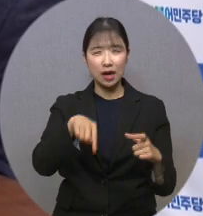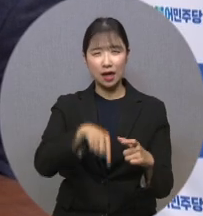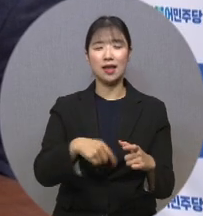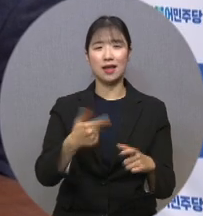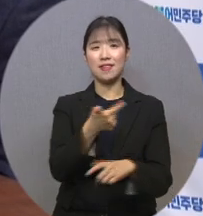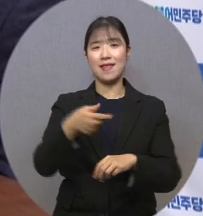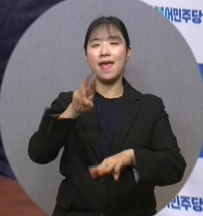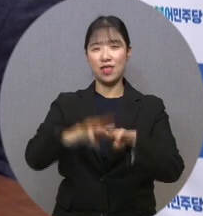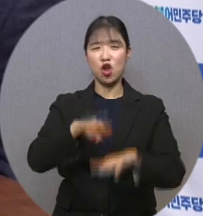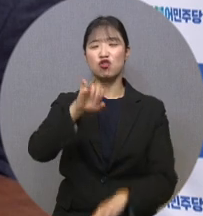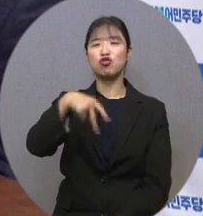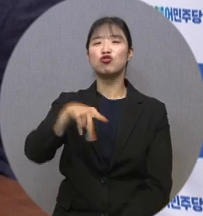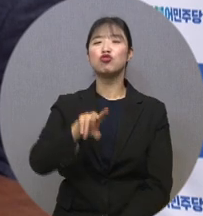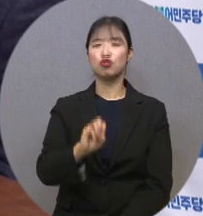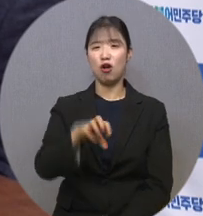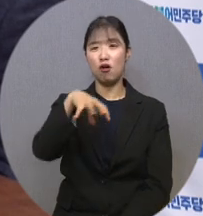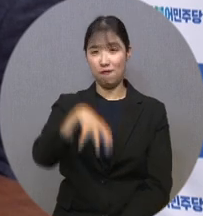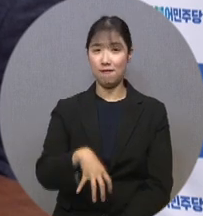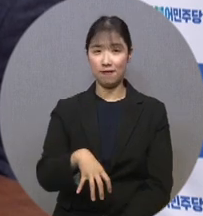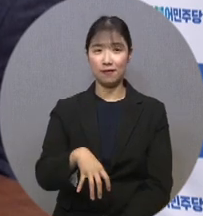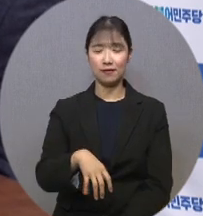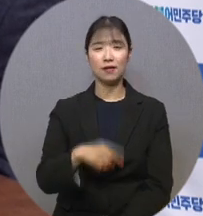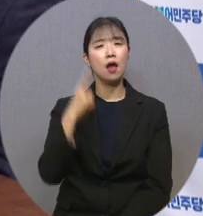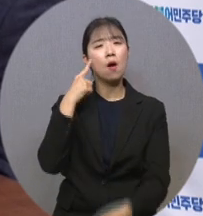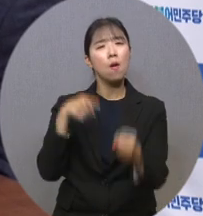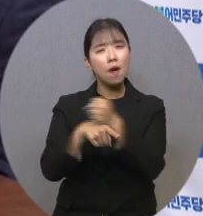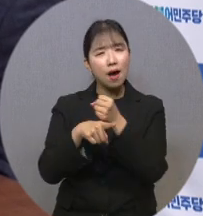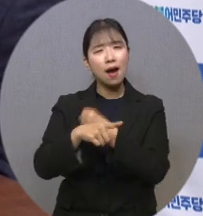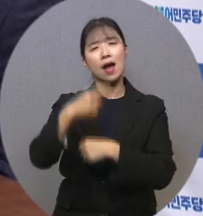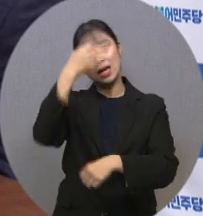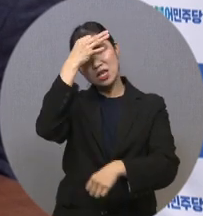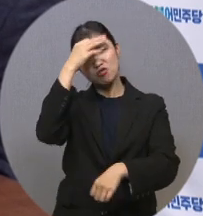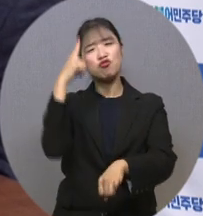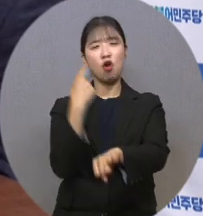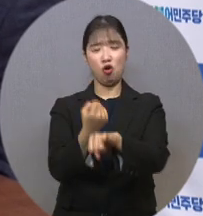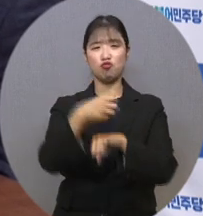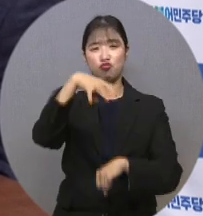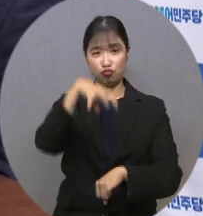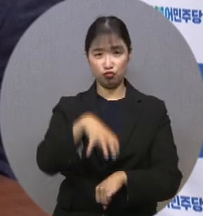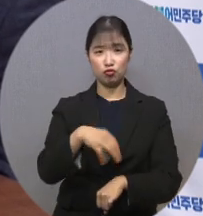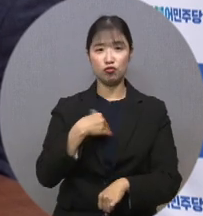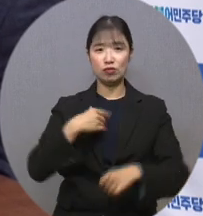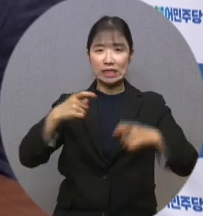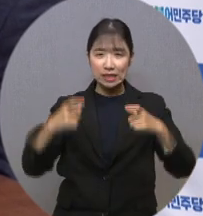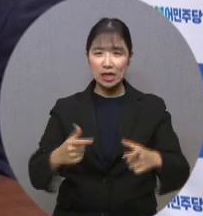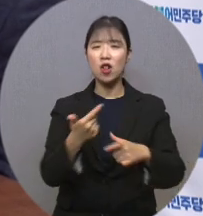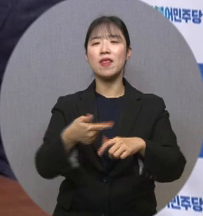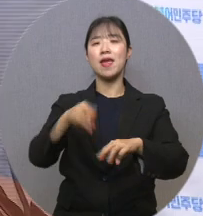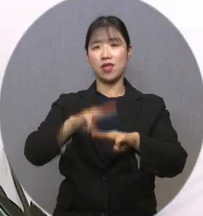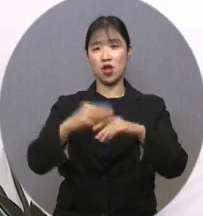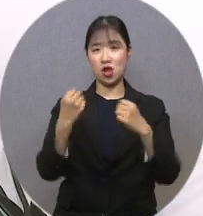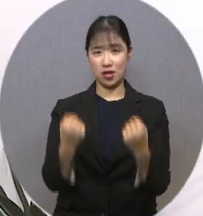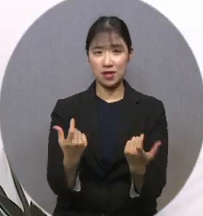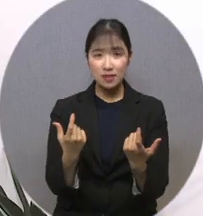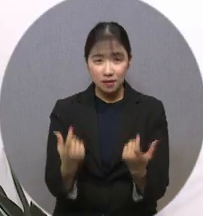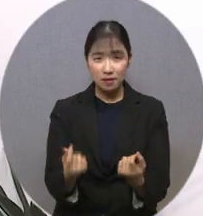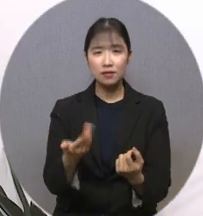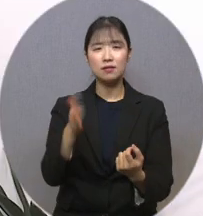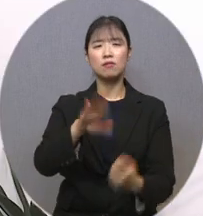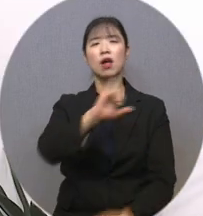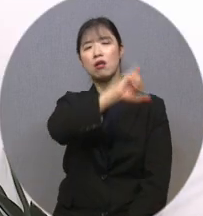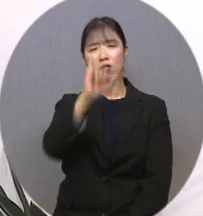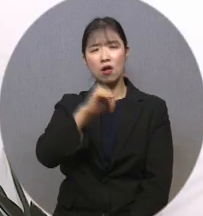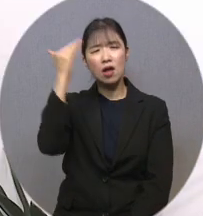대전 유성구에 있는 그 과학기술 연구소들은 우리 지역 대전에 있기도 하지만